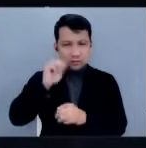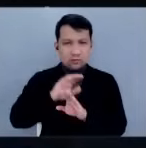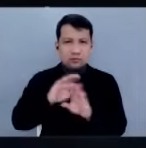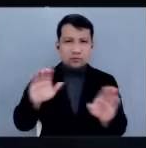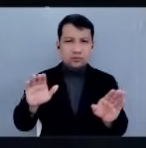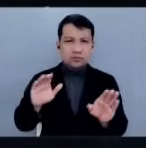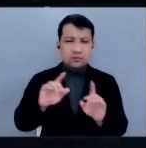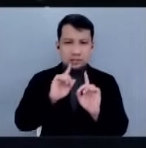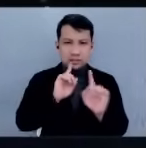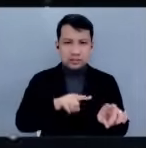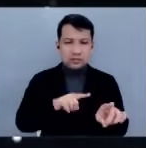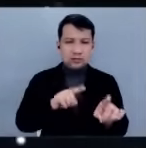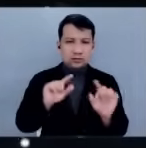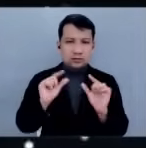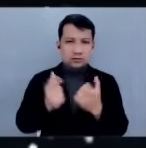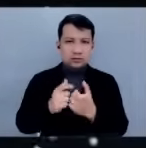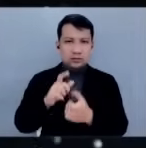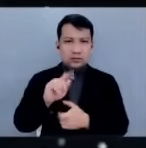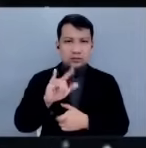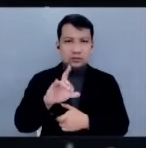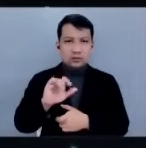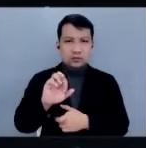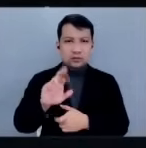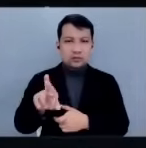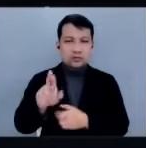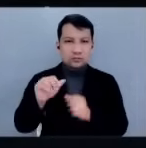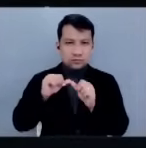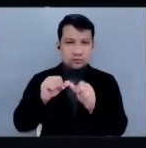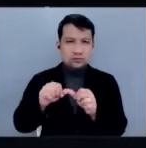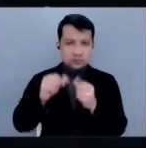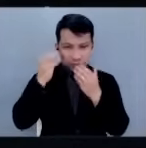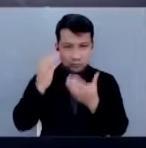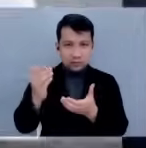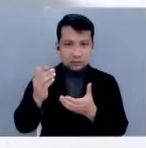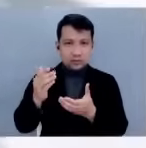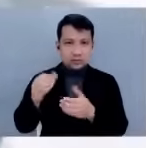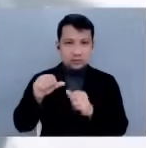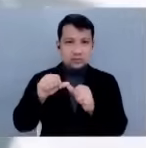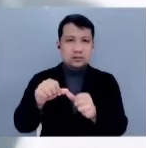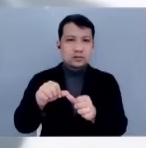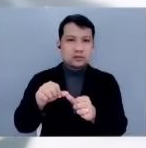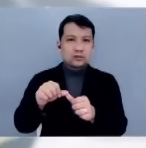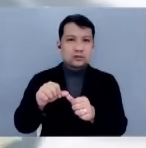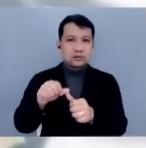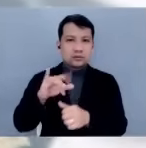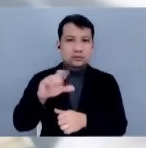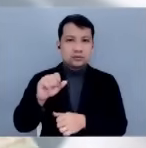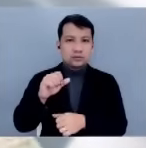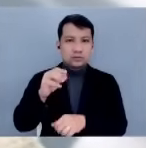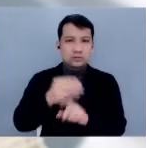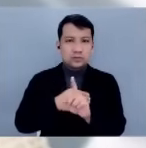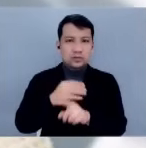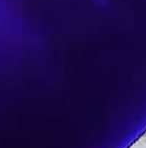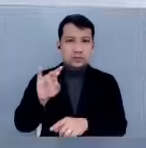dito ang kampo ni Taylor. Magpapatuloy naman ang kanyang The Eras Tour sa Sweden sa May 17.